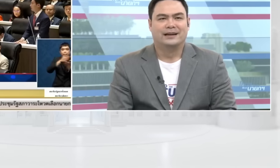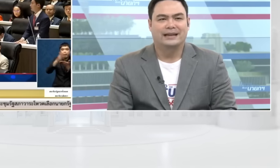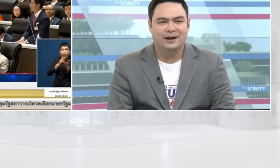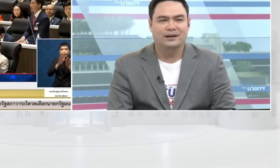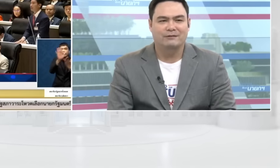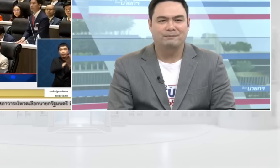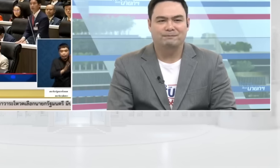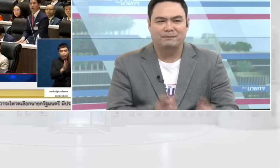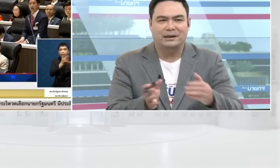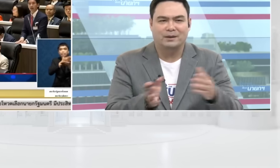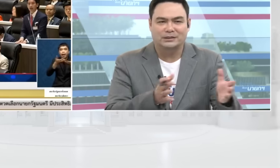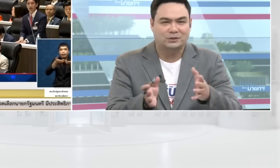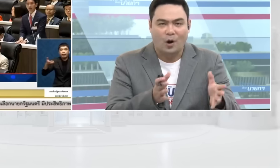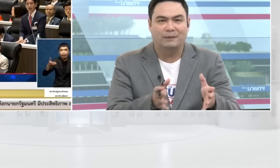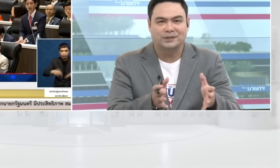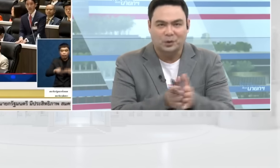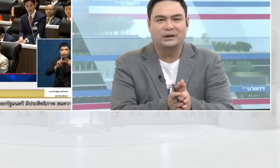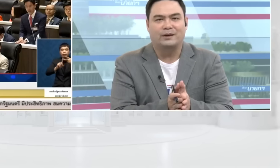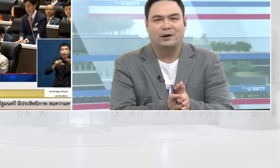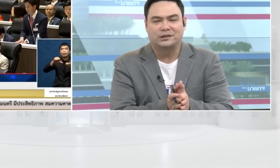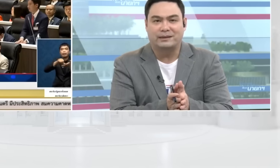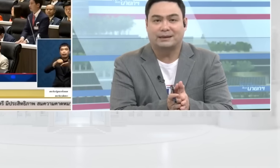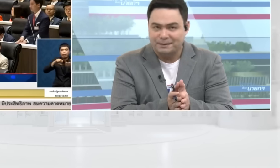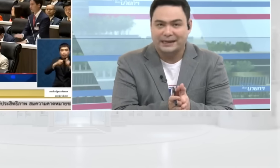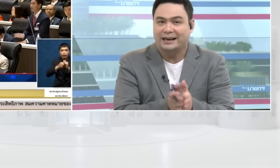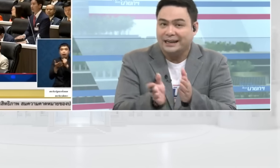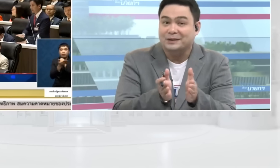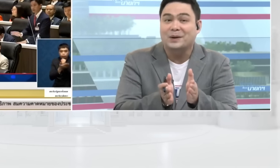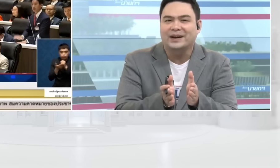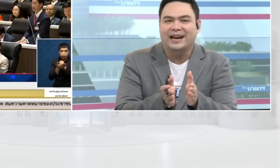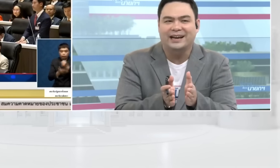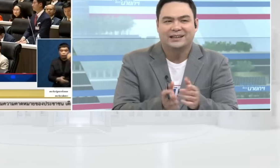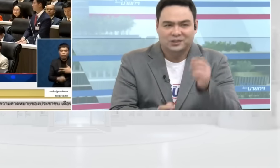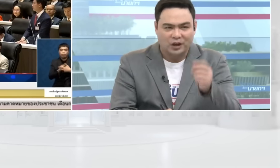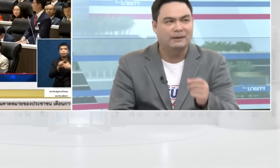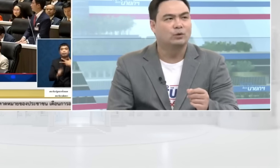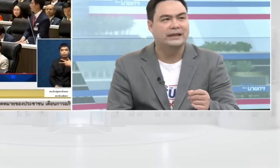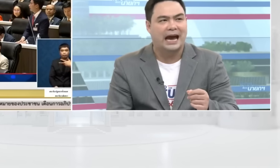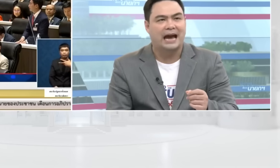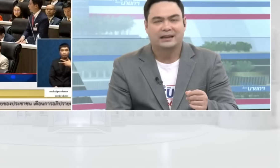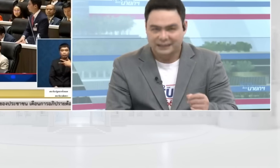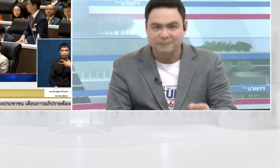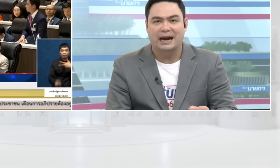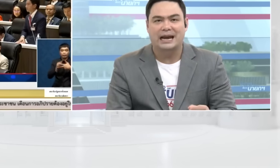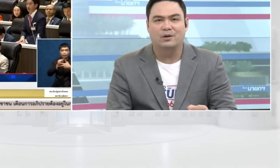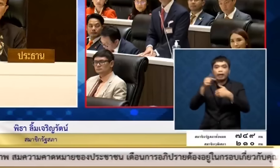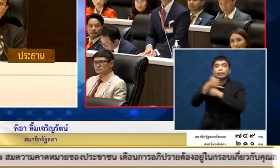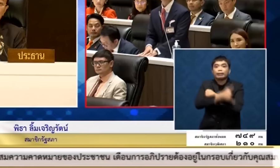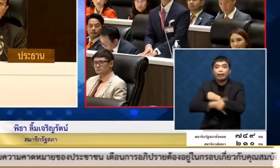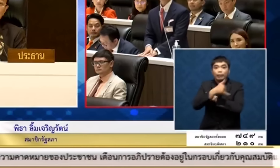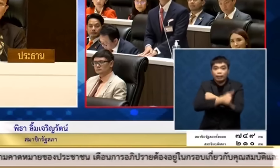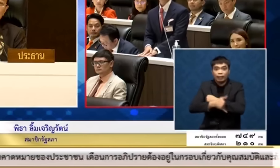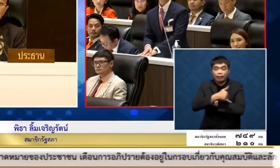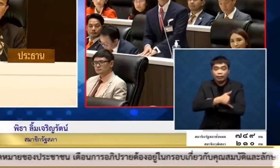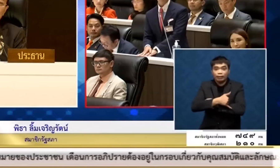ปแล้วนี่ฮะก็เรียกว่ามันก็พอจะโต้กันเมื่อสักครู่เนี่ยระหว่างคุณรังสิมันกับท่านประธานเล็กๆน้อยๆนะฮะตอนนี้เป็นคุณพิธาขึ้นมาแล้วก็น่า